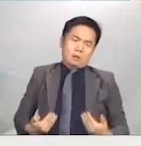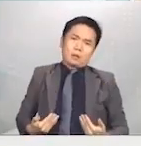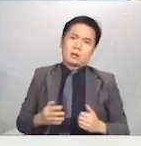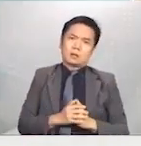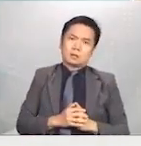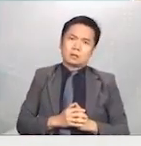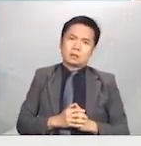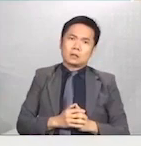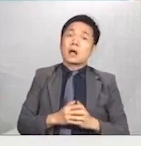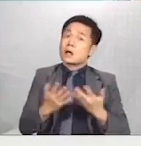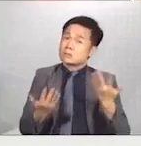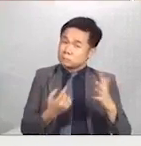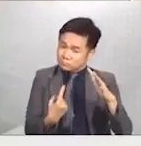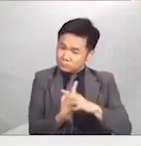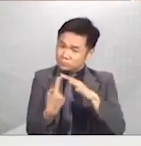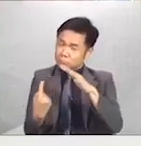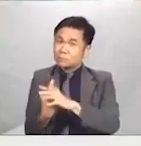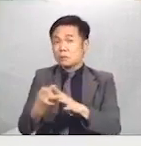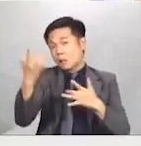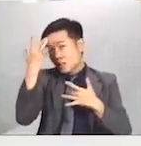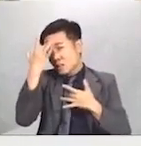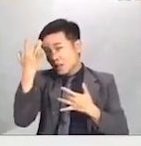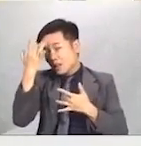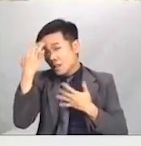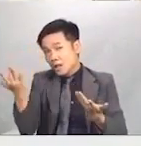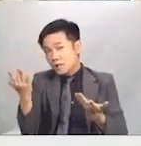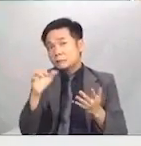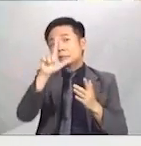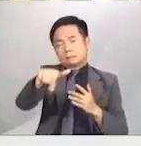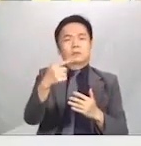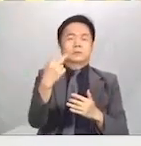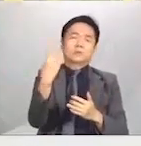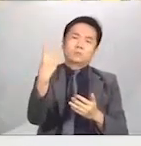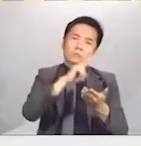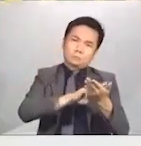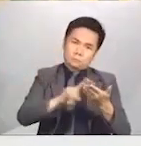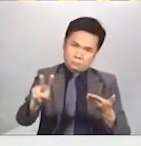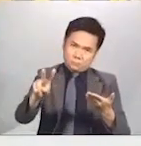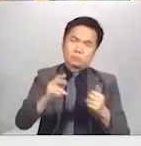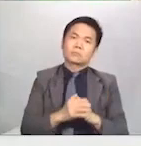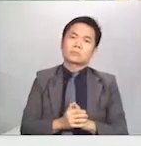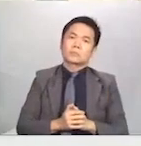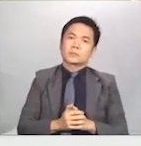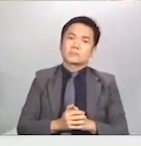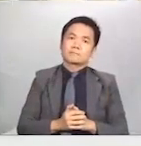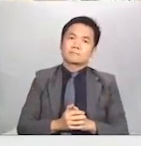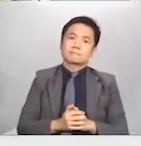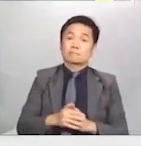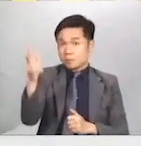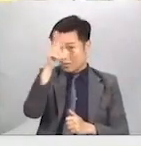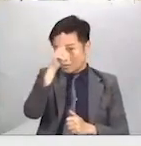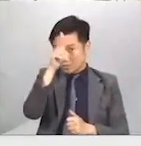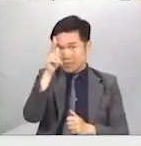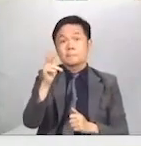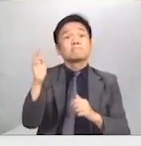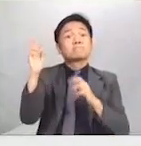kes di mana simptom hanya muncul selepas itu. Dan kerajaan berharap selepas habis